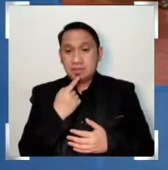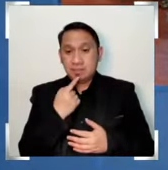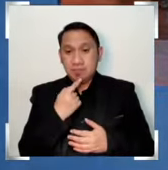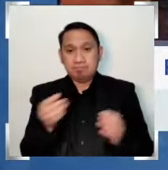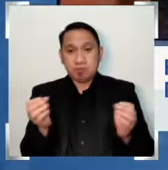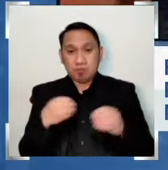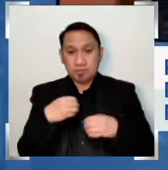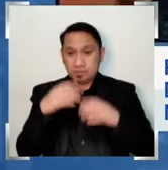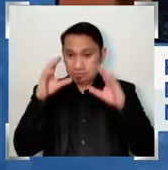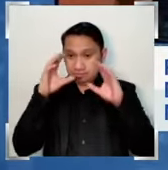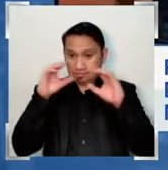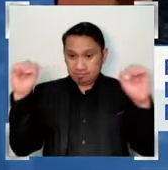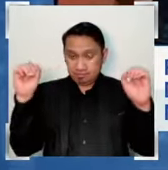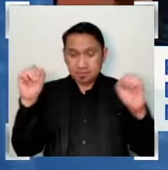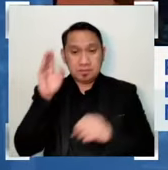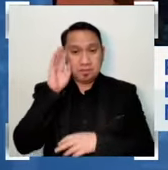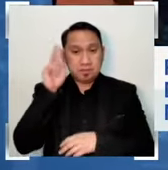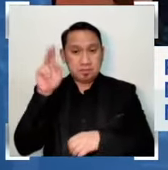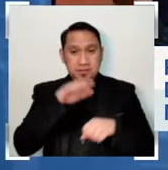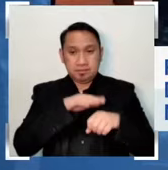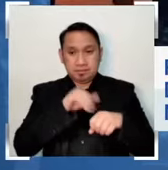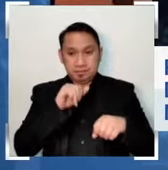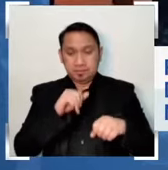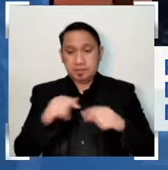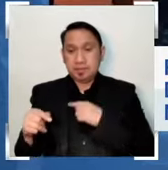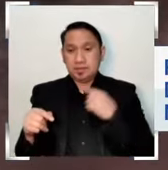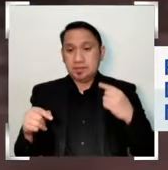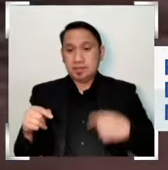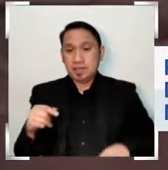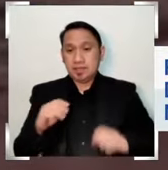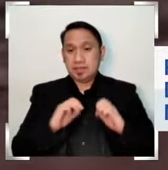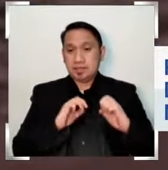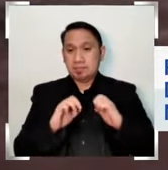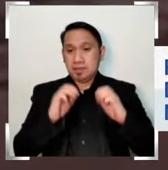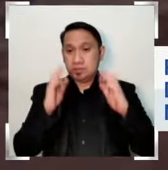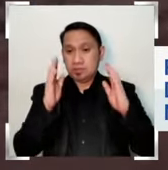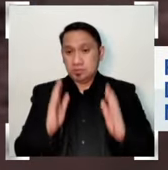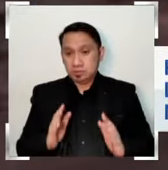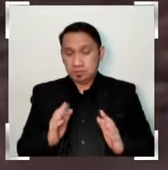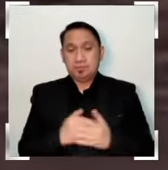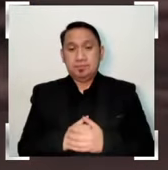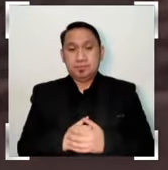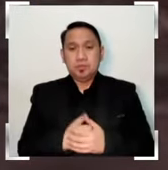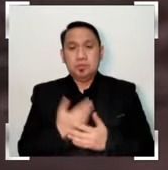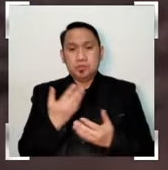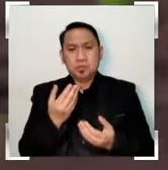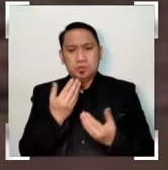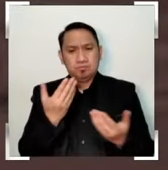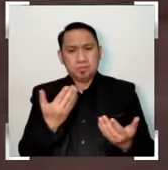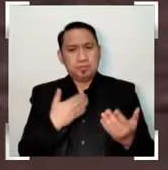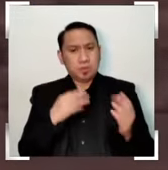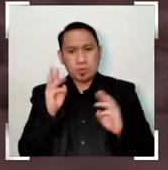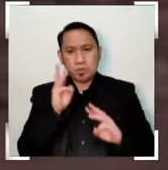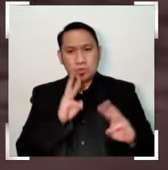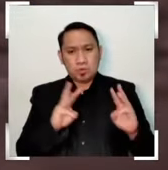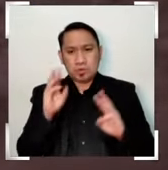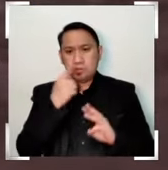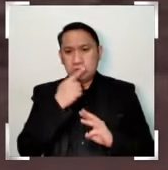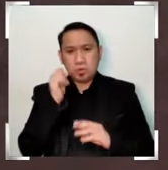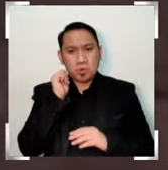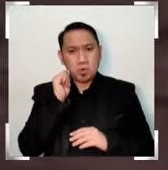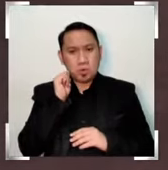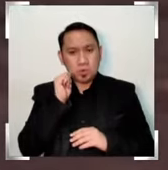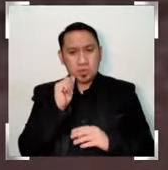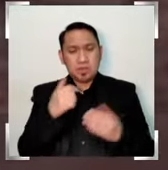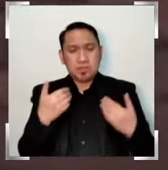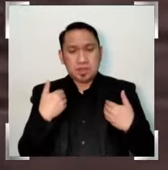ni Pangulong Bongbong Marcos si Chinese Ambassador Wang Xilian para ihayag ang pagkabahala sa anilay dumadalas at umiigting na mga